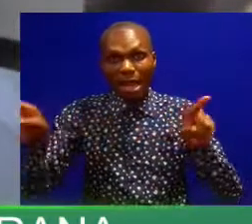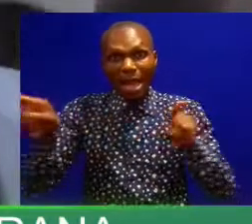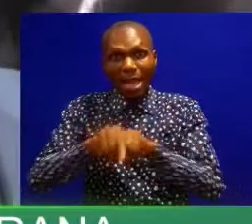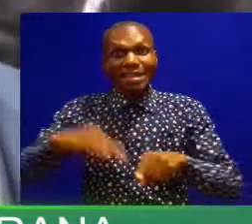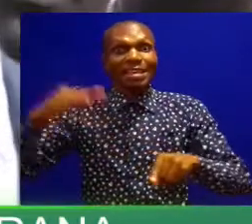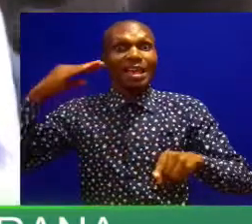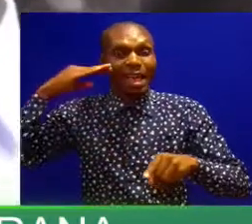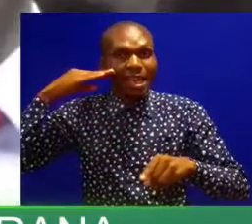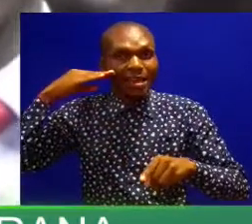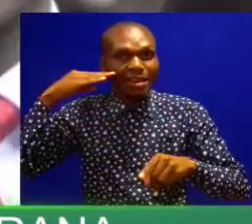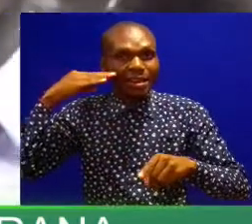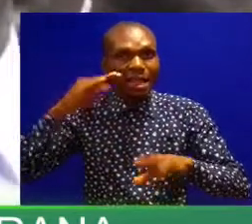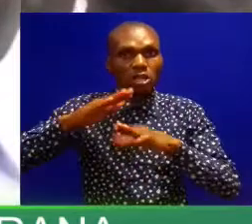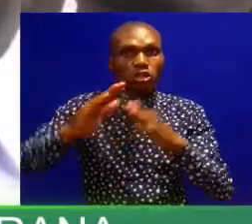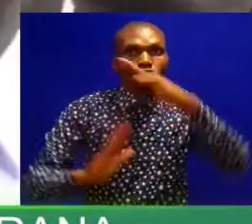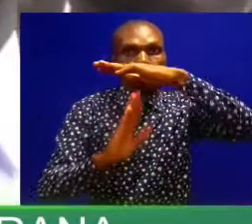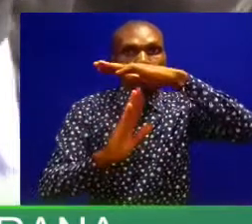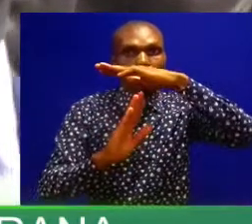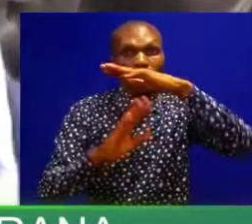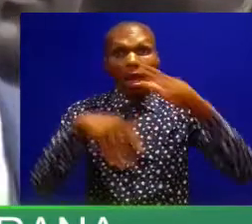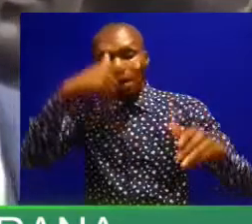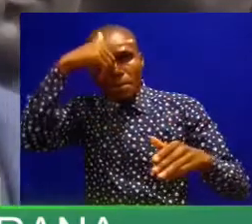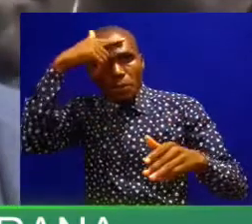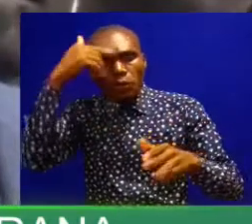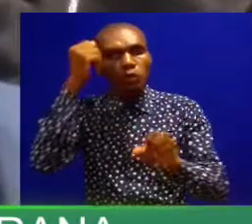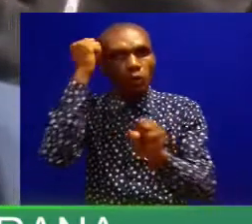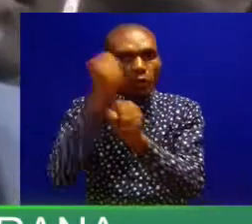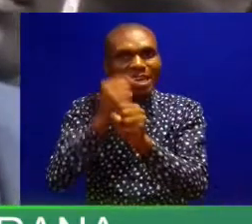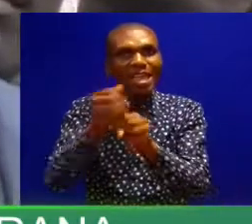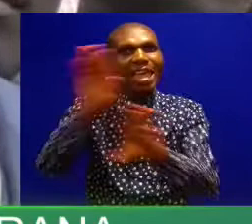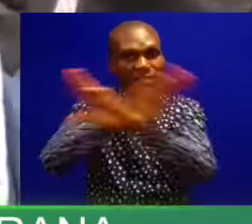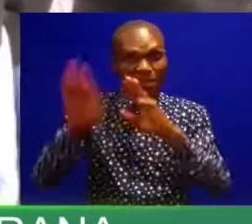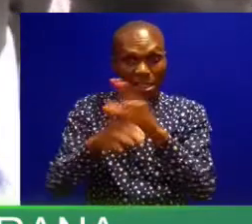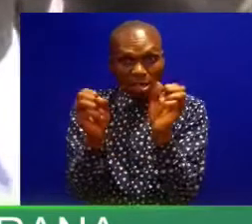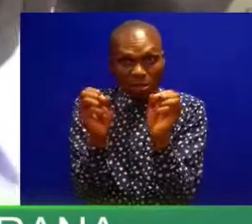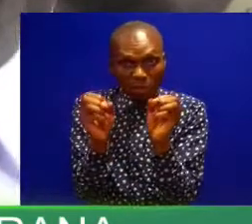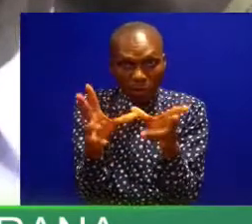vietu viko juu kabisa kwa sababu tulifanya kila kitu ya